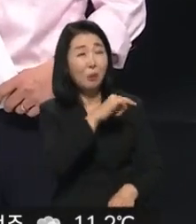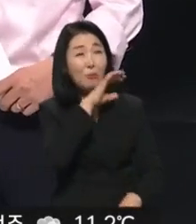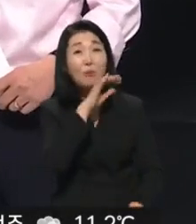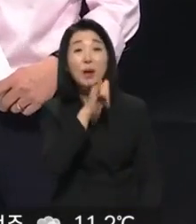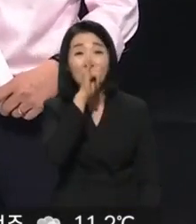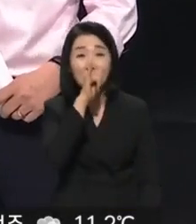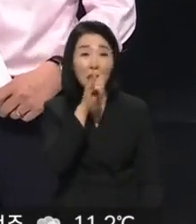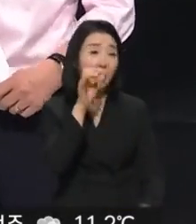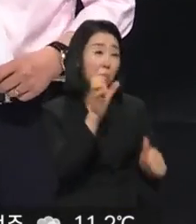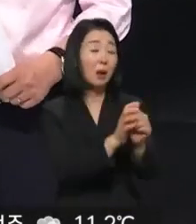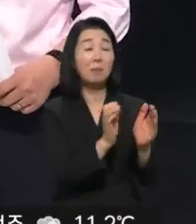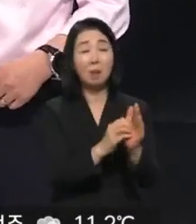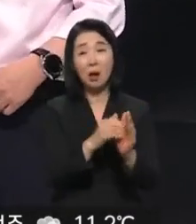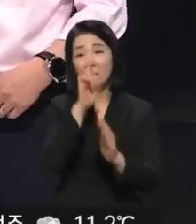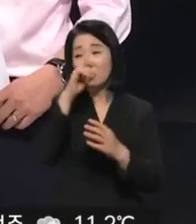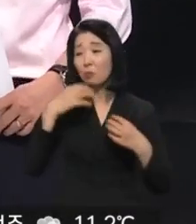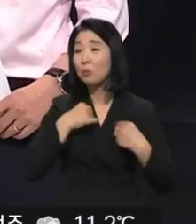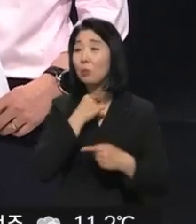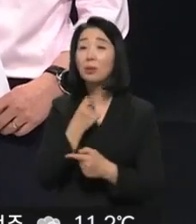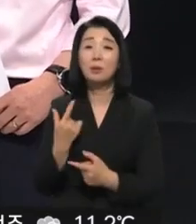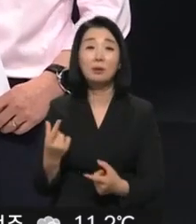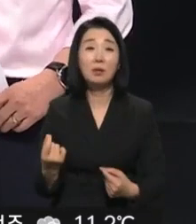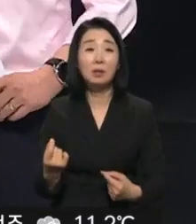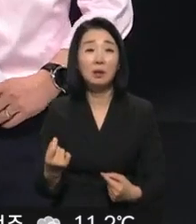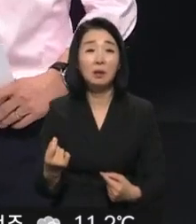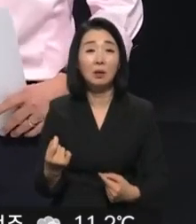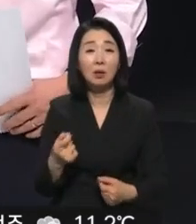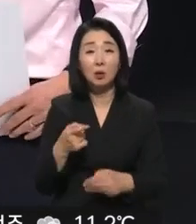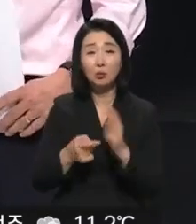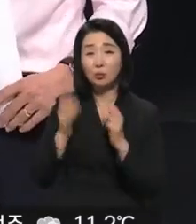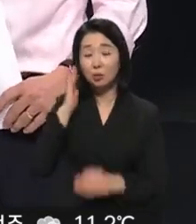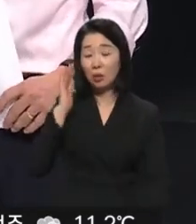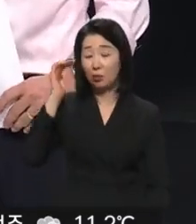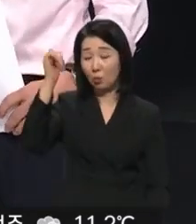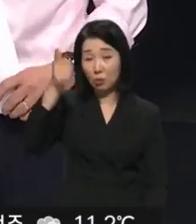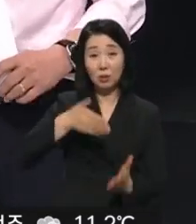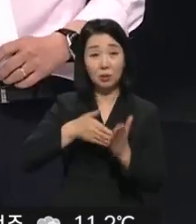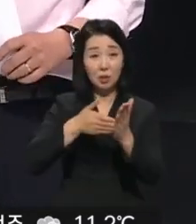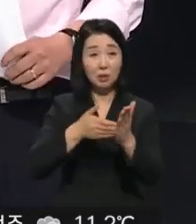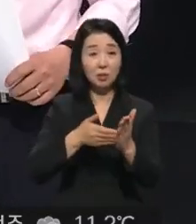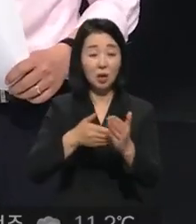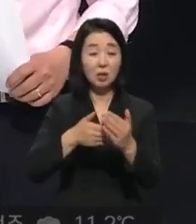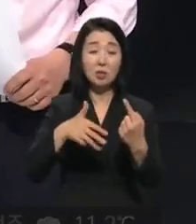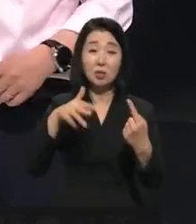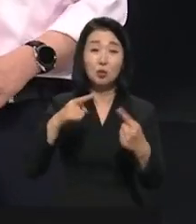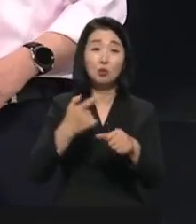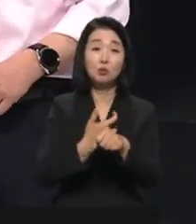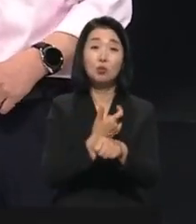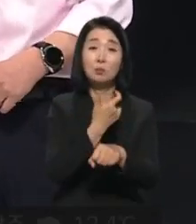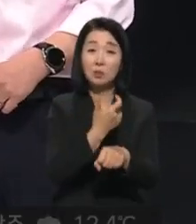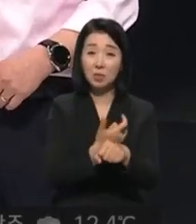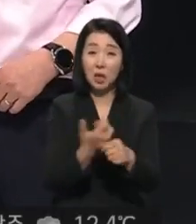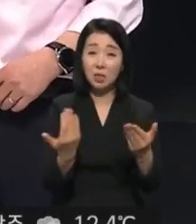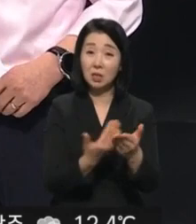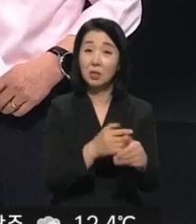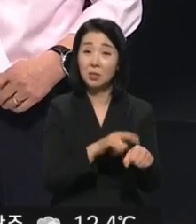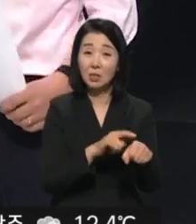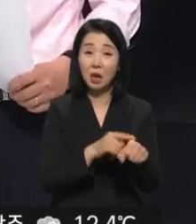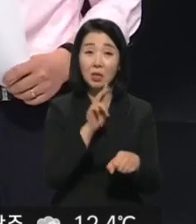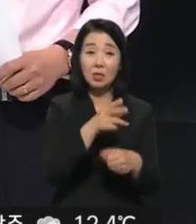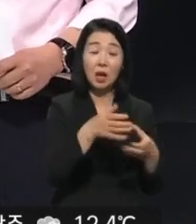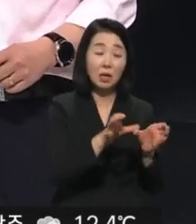여당의 일방적인 희망사항이 아닐까요? 윤 대통령이 제시한 주 60시간 근로시간,